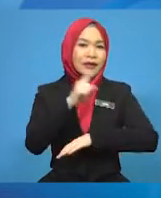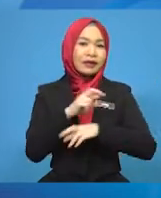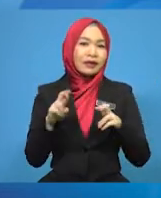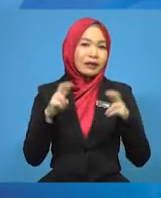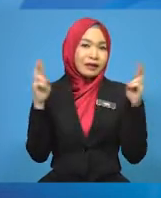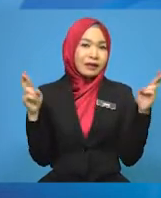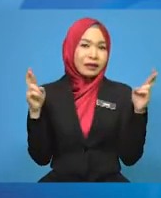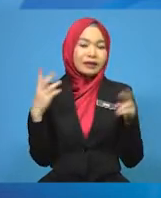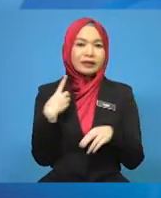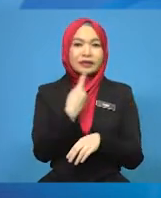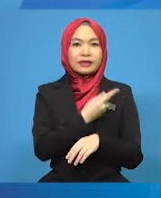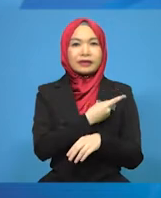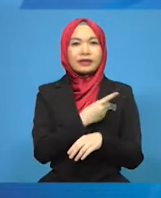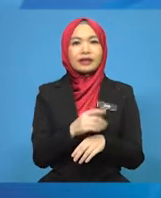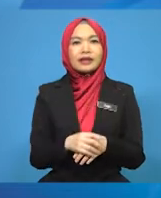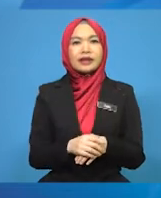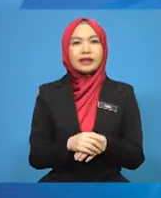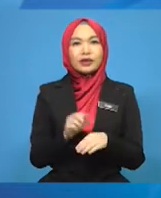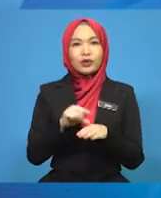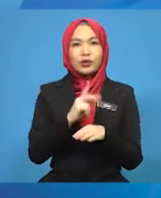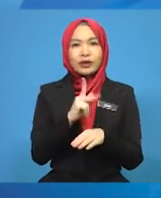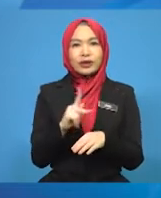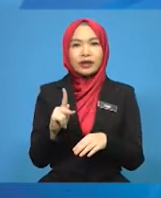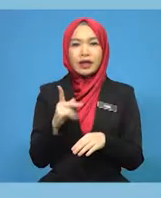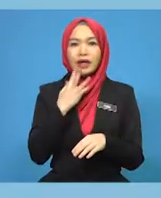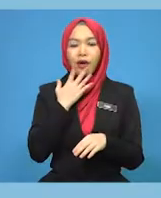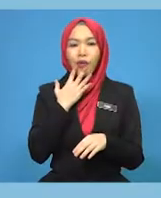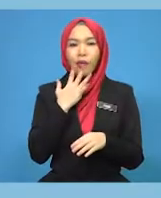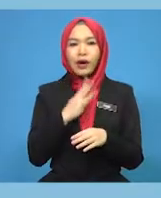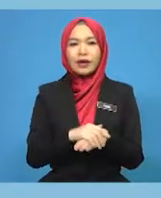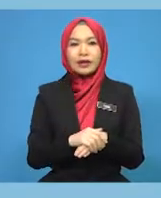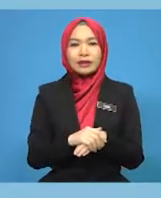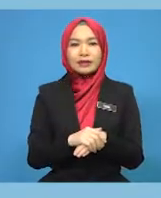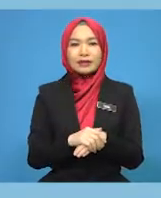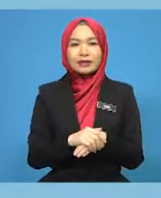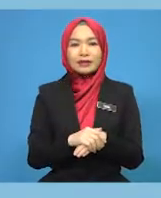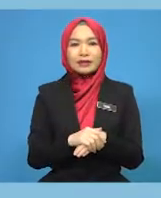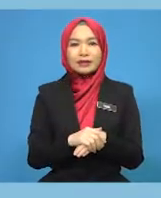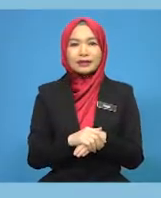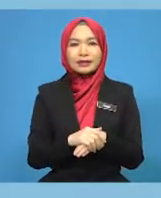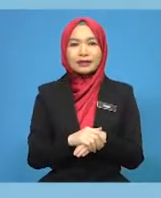kita. Kita mulakan dengan hari raya dululah, Hari Raya Aidilfitri.